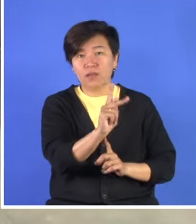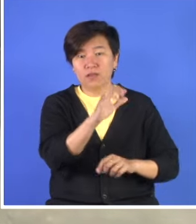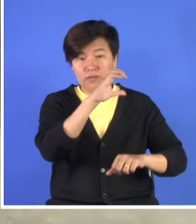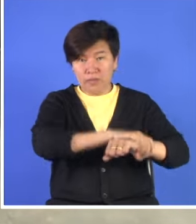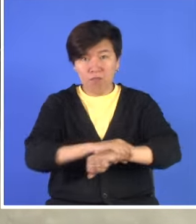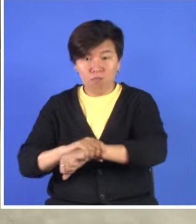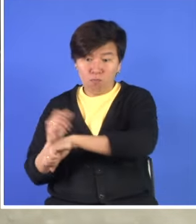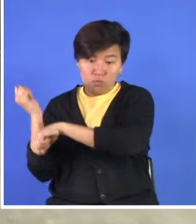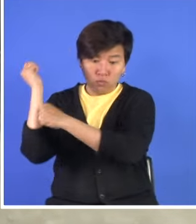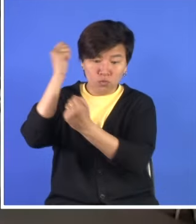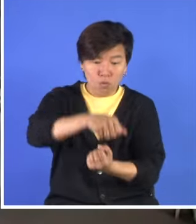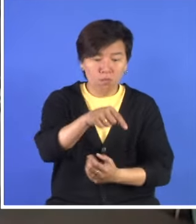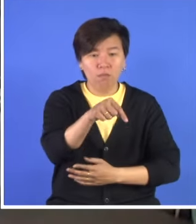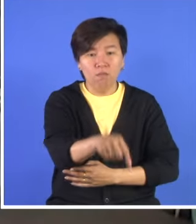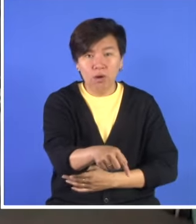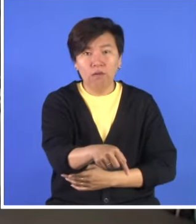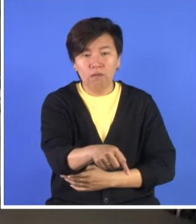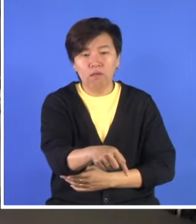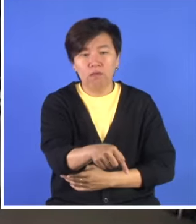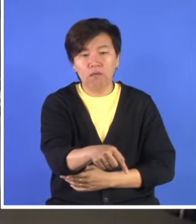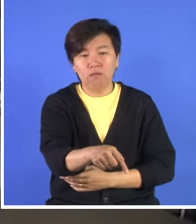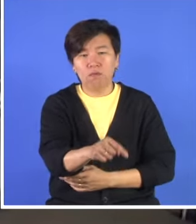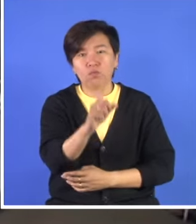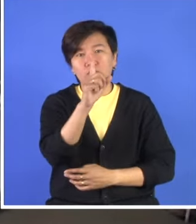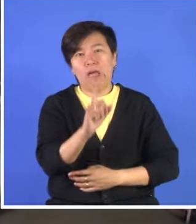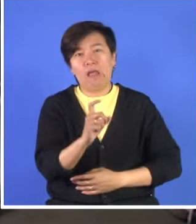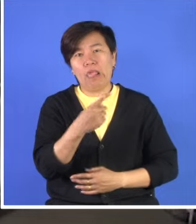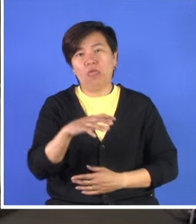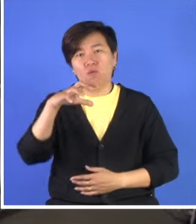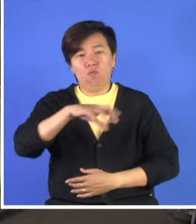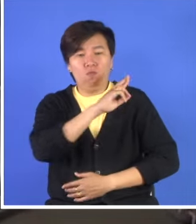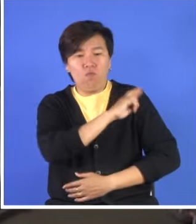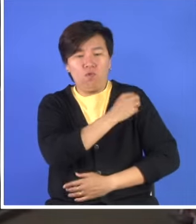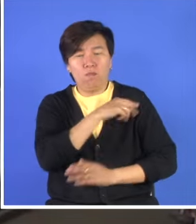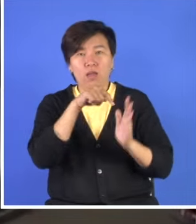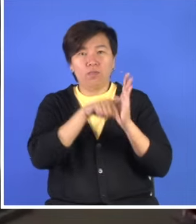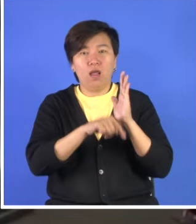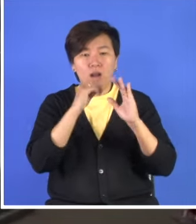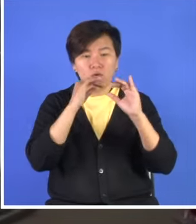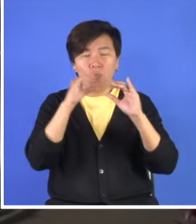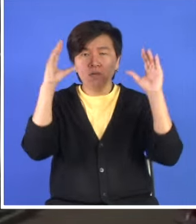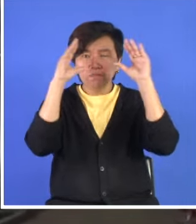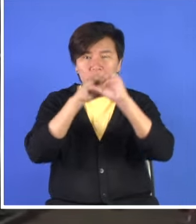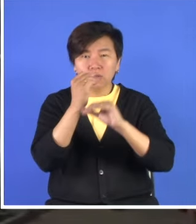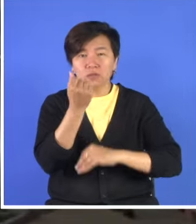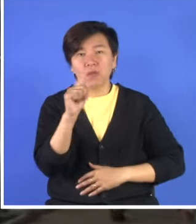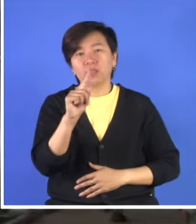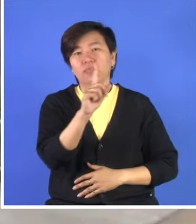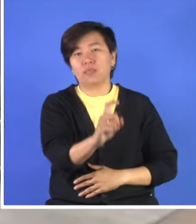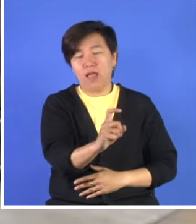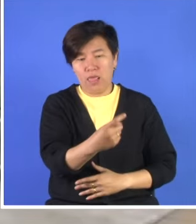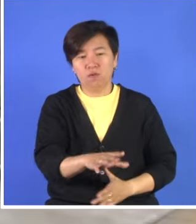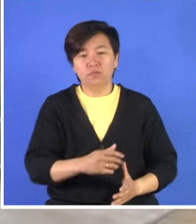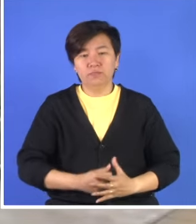างลงกระแทกกับพื้นเนี่ยนะฮะซึ่งก็ได้เสียชีวิตที่โรงพยาบาลระยองในตอนเวลา5 ทุ่มนะครับทีนี้หลังจ